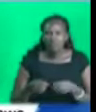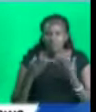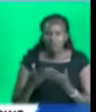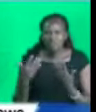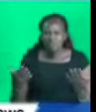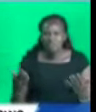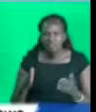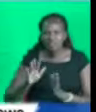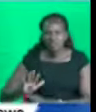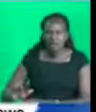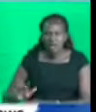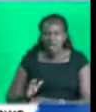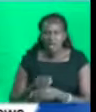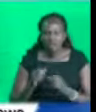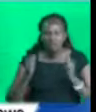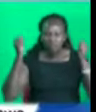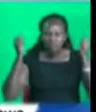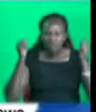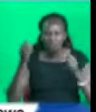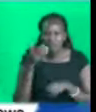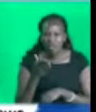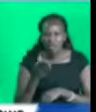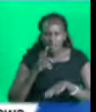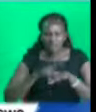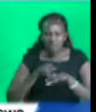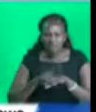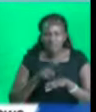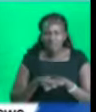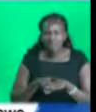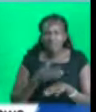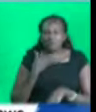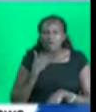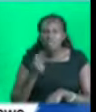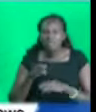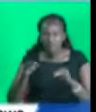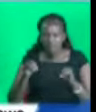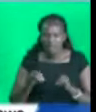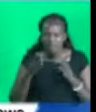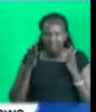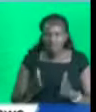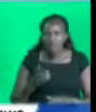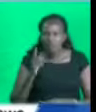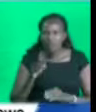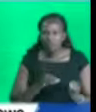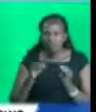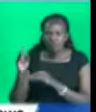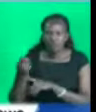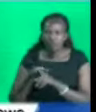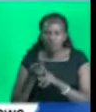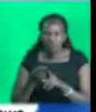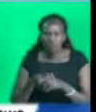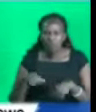vyao vya kazi chini na kufanya maandamano wakati wakitaka meneja mmoja wa kampuni hiyo kuondolewa katika wadhifa